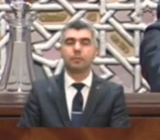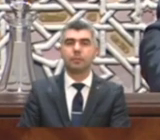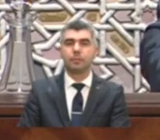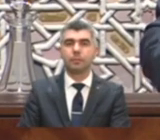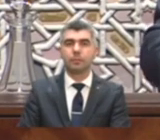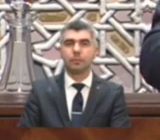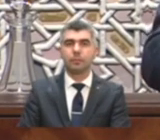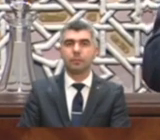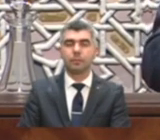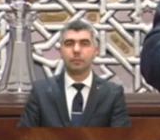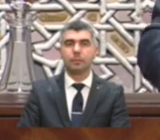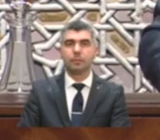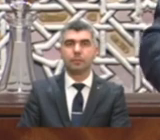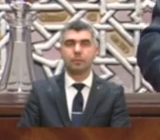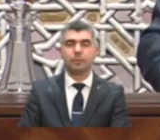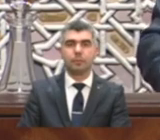سيد الوزير.